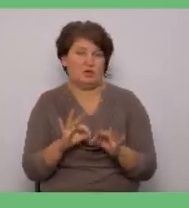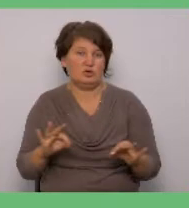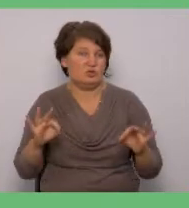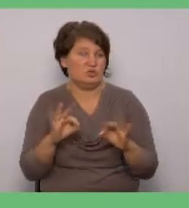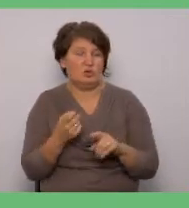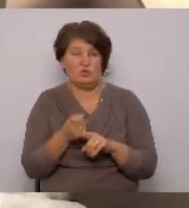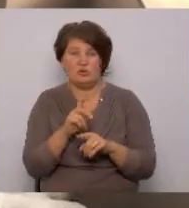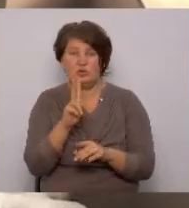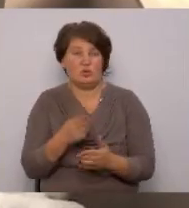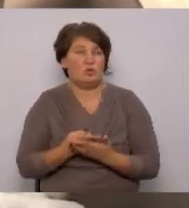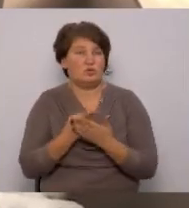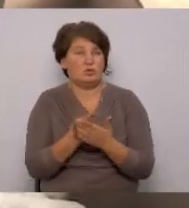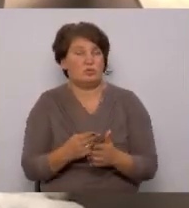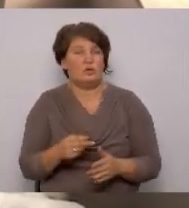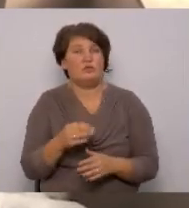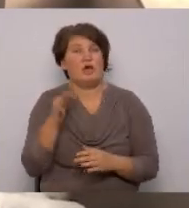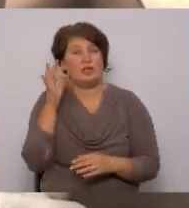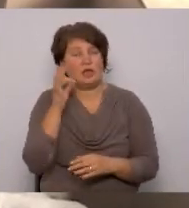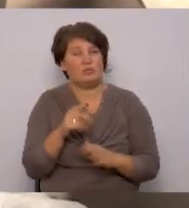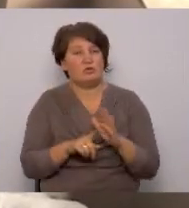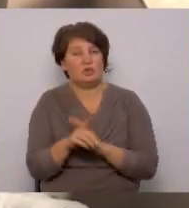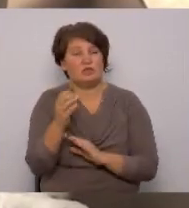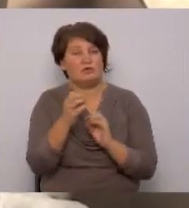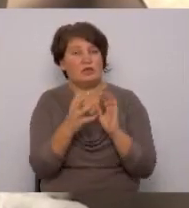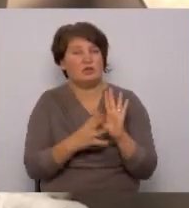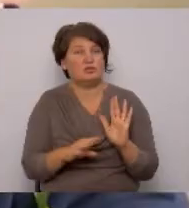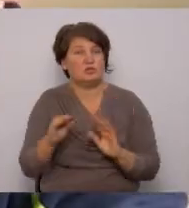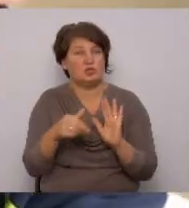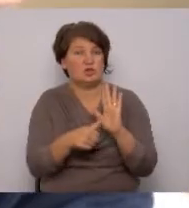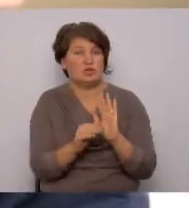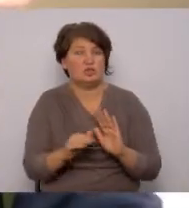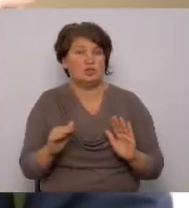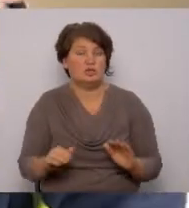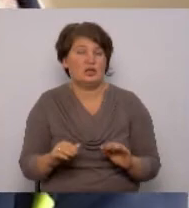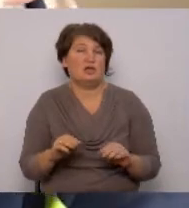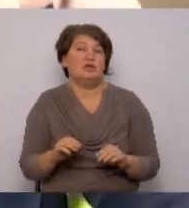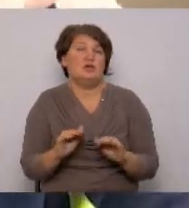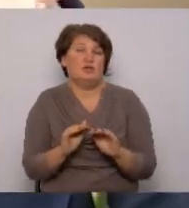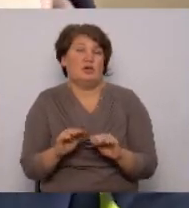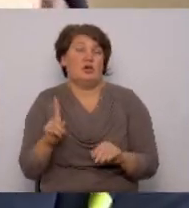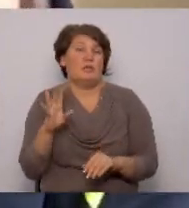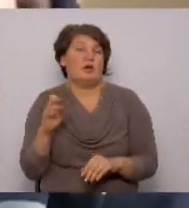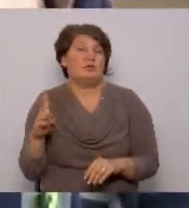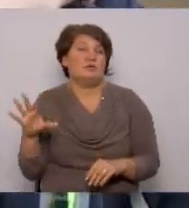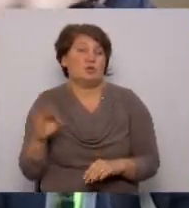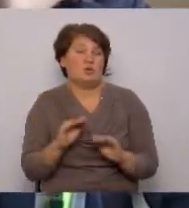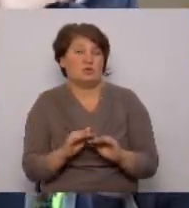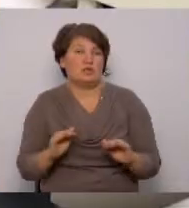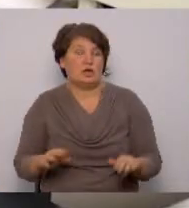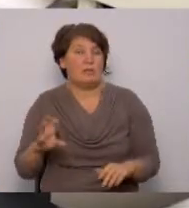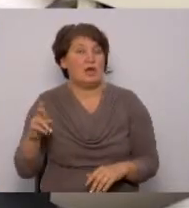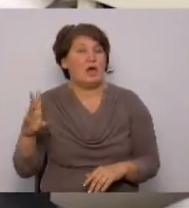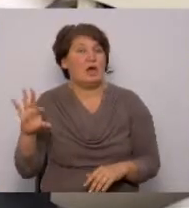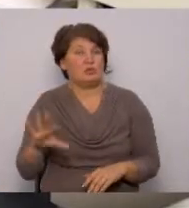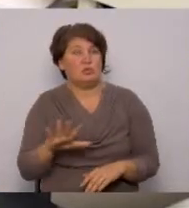не поступав. Нагадаю, що починаючи з 19 жовтня, 6 дітей вихованців Кобаківського ясла-садка «Малятко» перебували на лікуванні